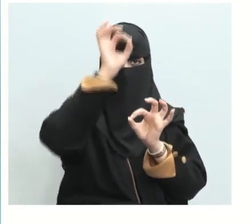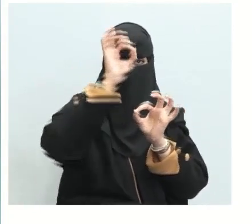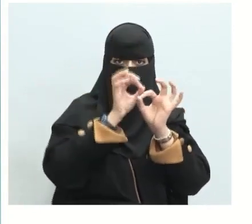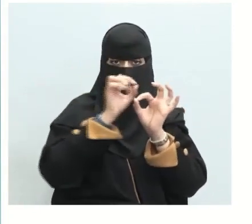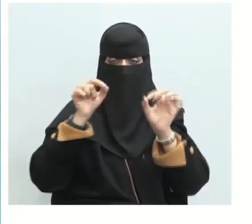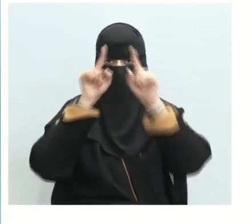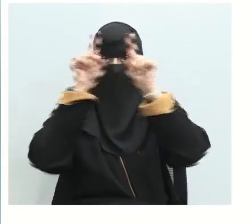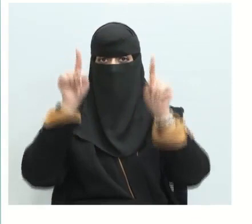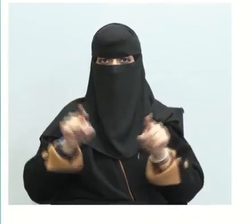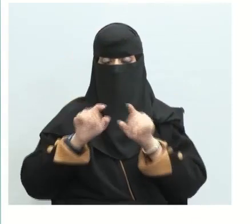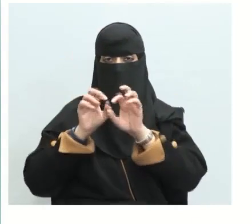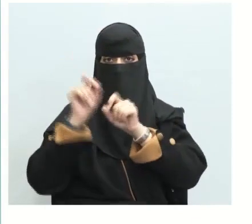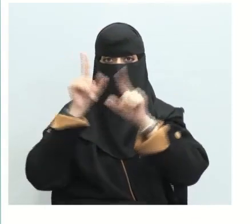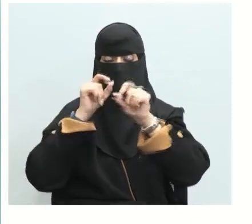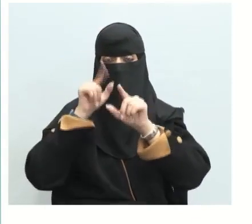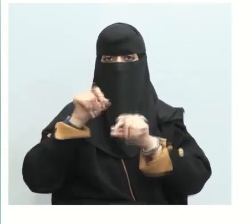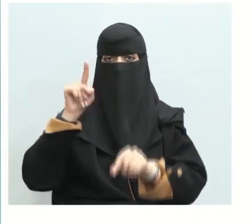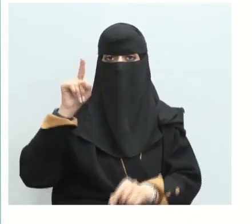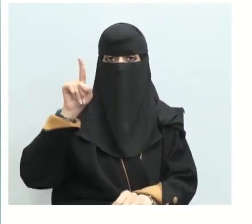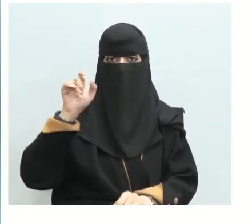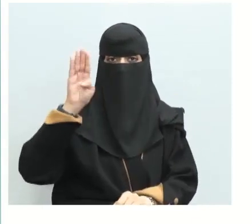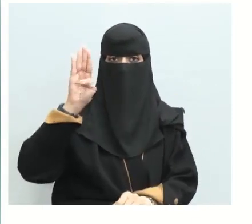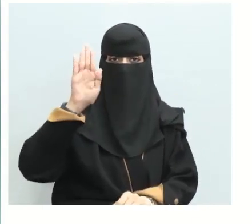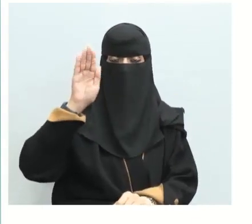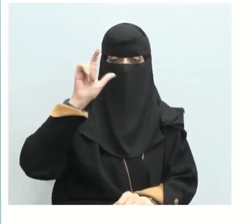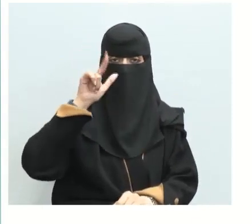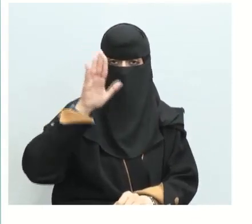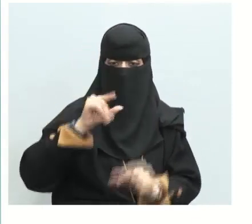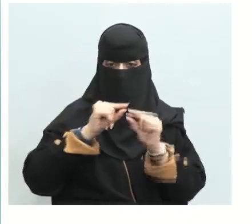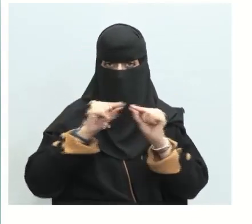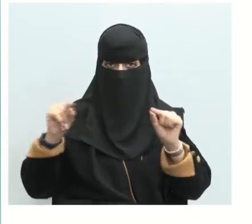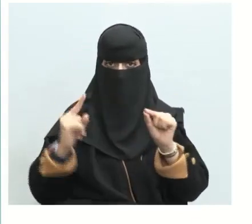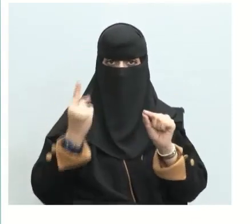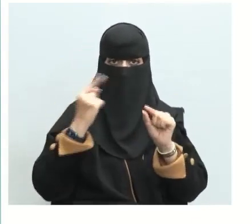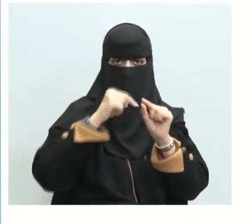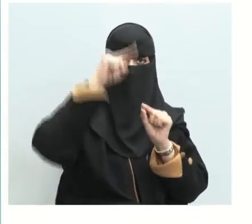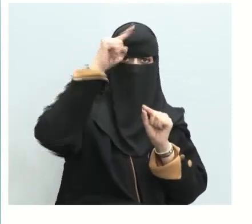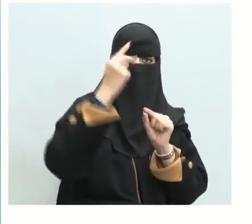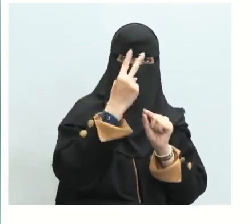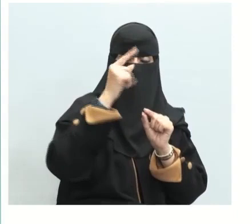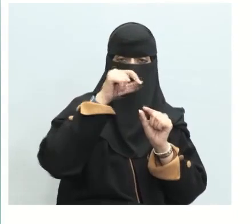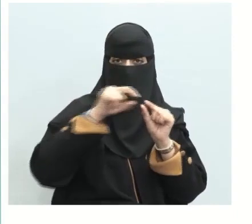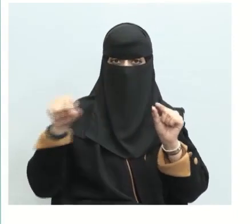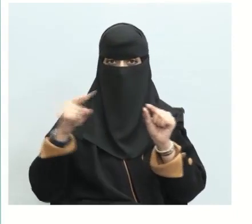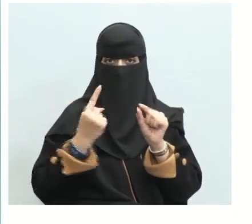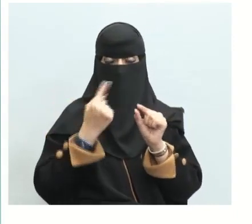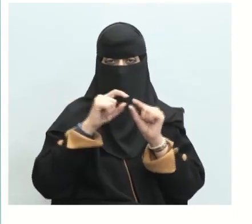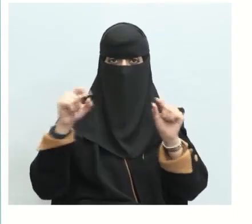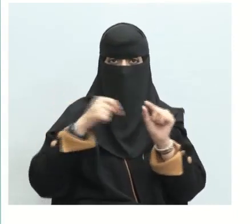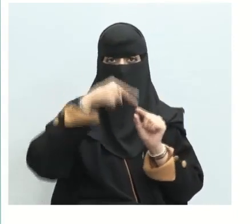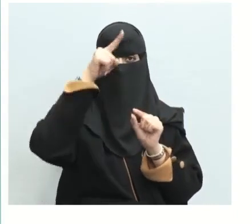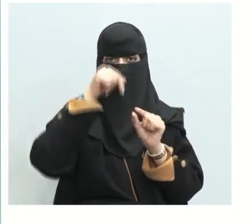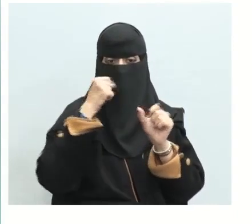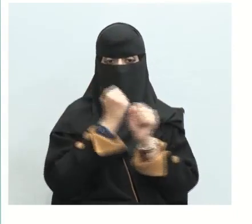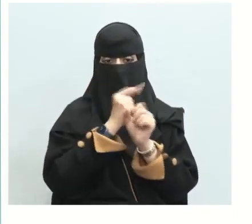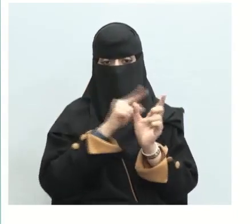في الصفحة الإلكترونية بالبكسل، وتوجد مسطرتان إحداهما للعرض والأخرى للارتفاع. إذن